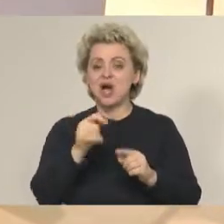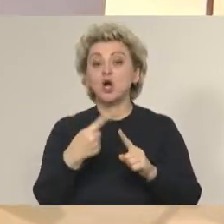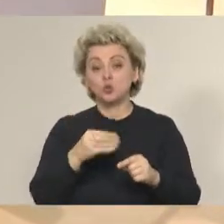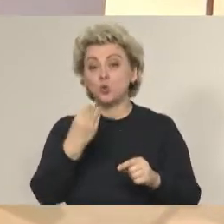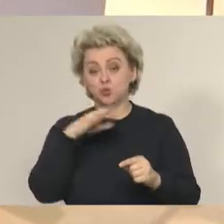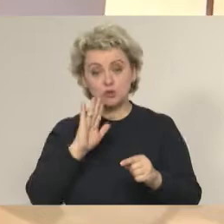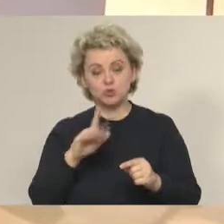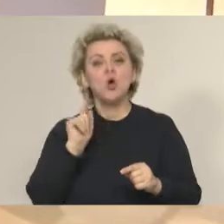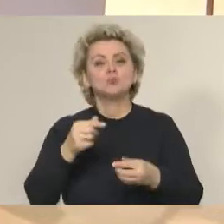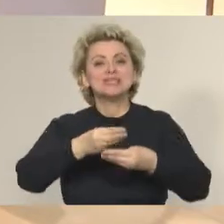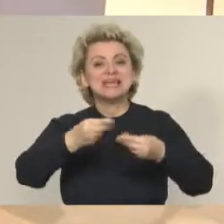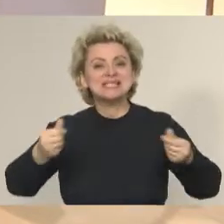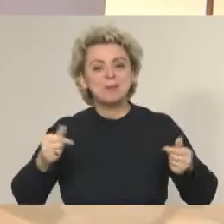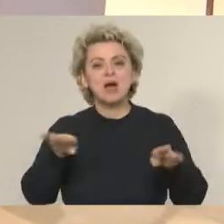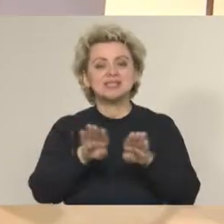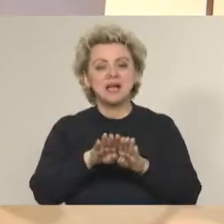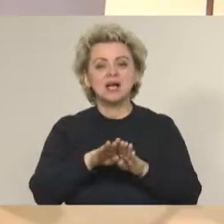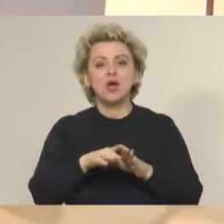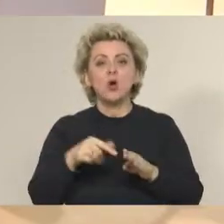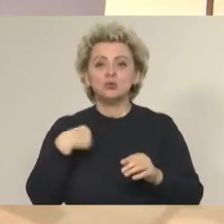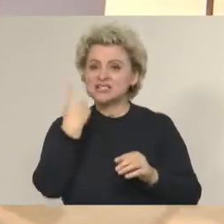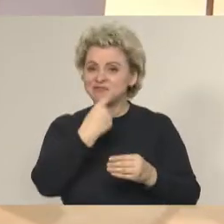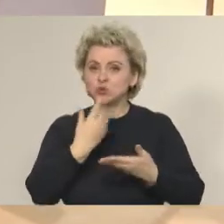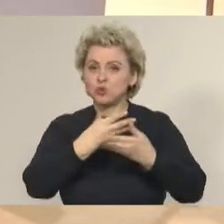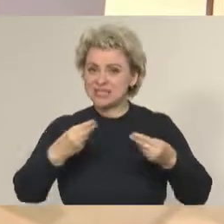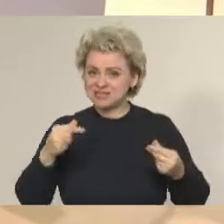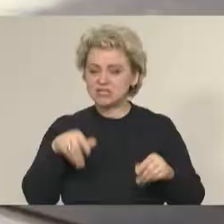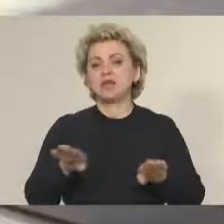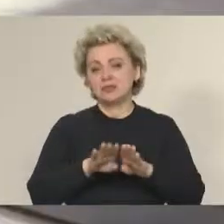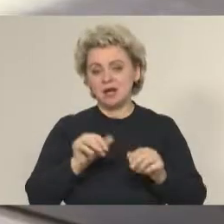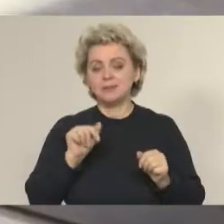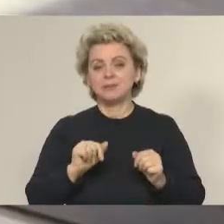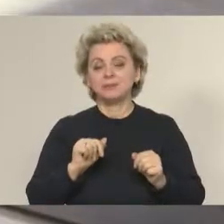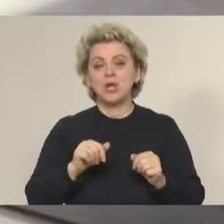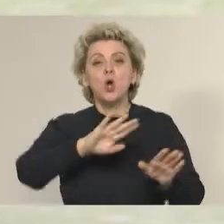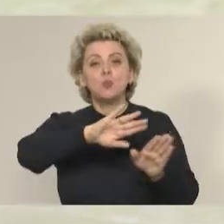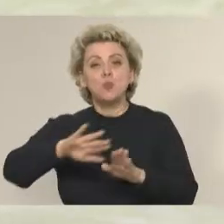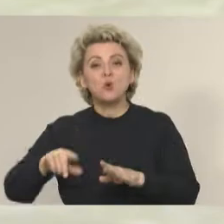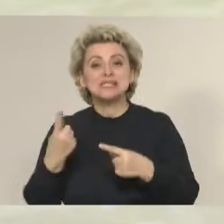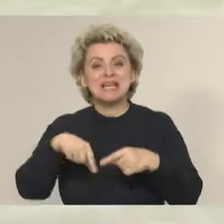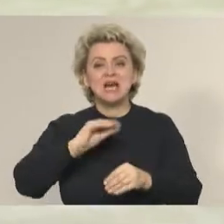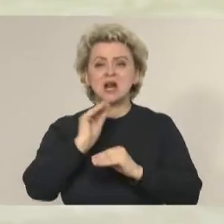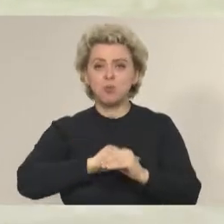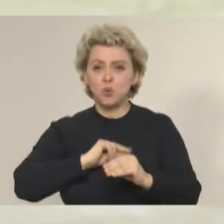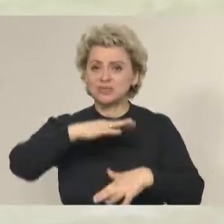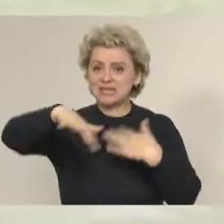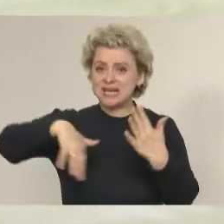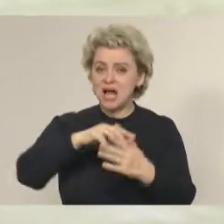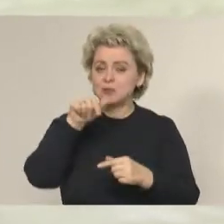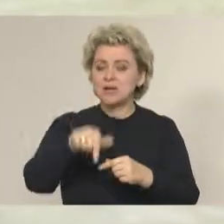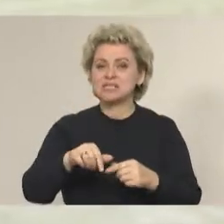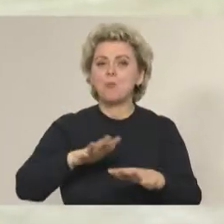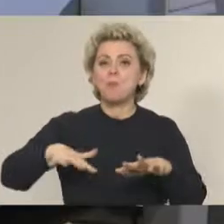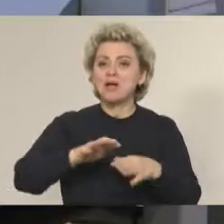кушать, она будет рассыпаться именно у нас во рту и таять во рту. После магических манипуляций халвамеса